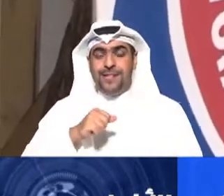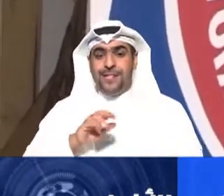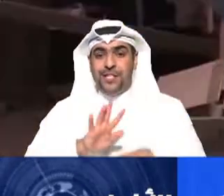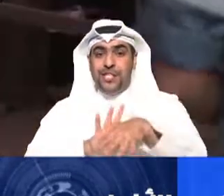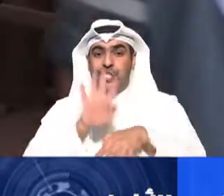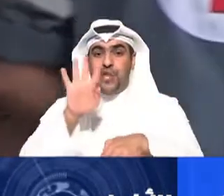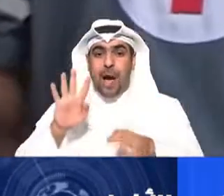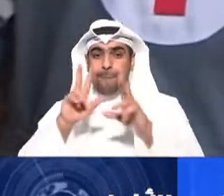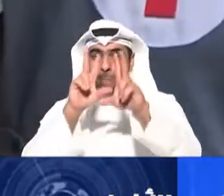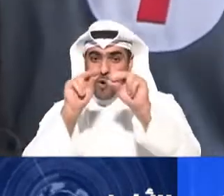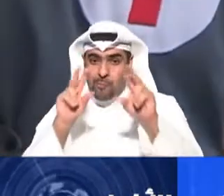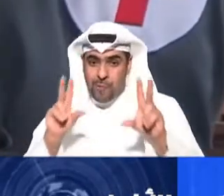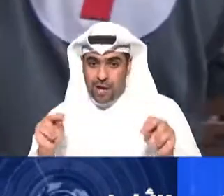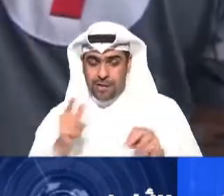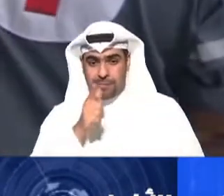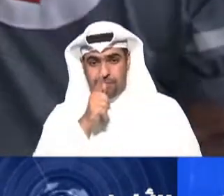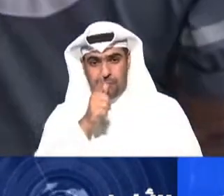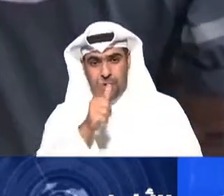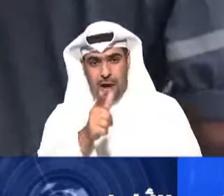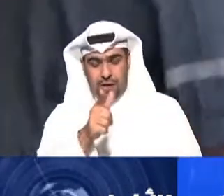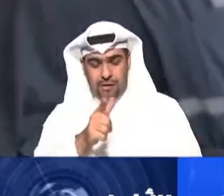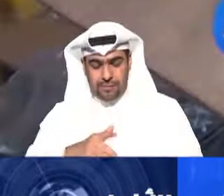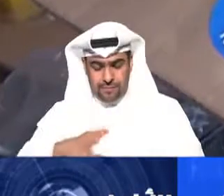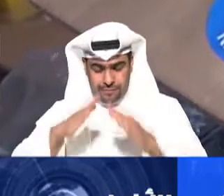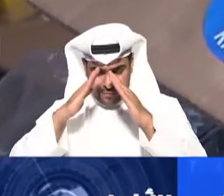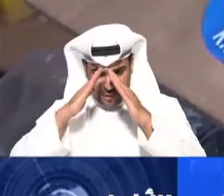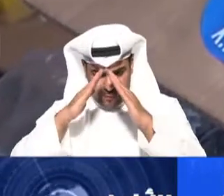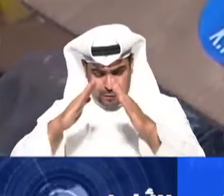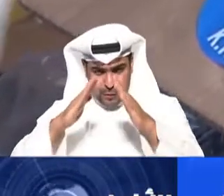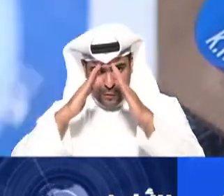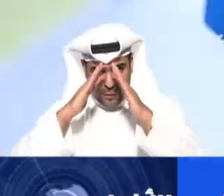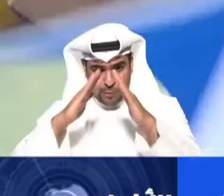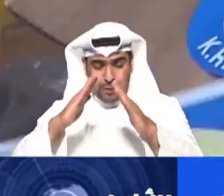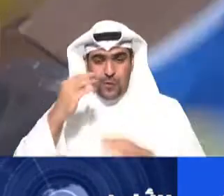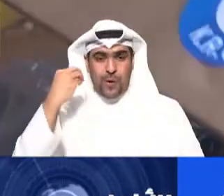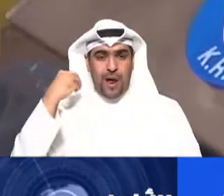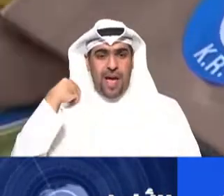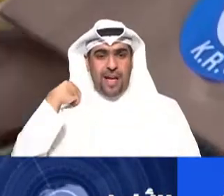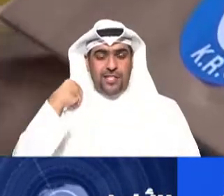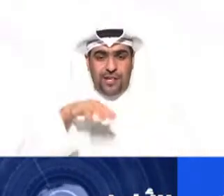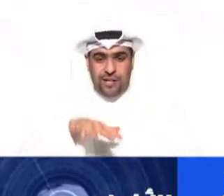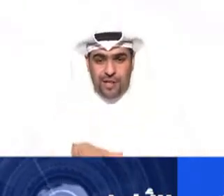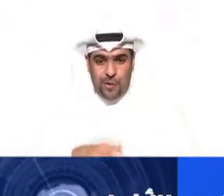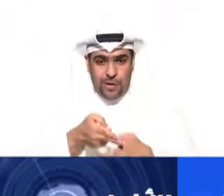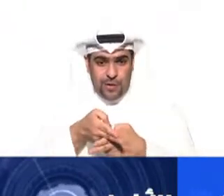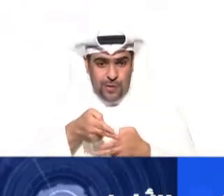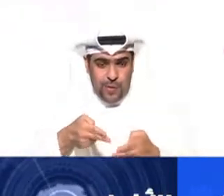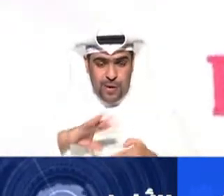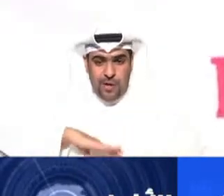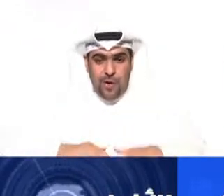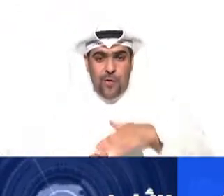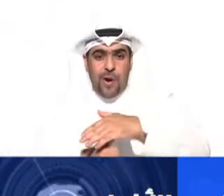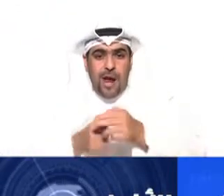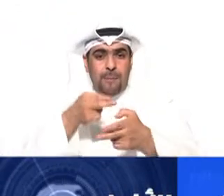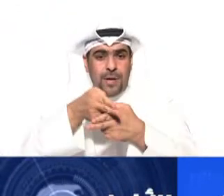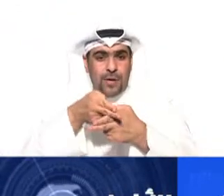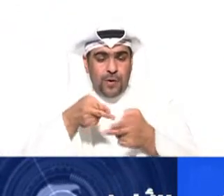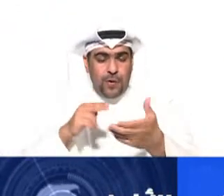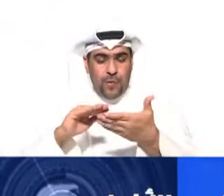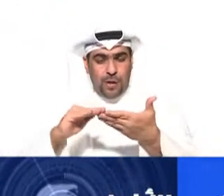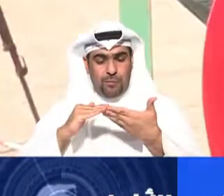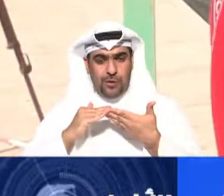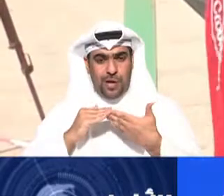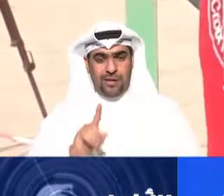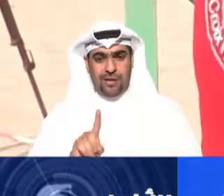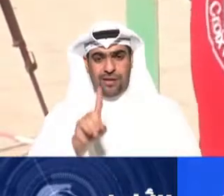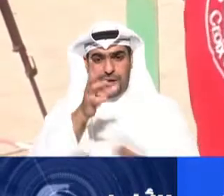الإنساني ولقائد العمل الإنساني حضرة صاحب السمو الشيخ صباح الأحمد الجابر الصباح أمير البلاد حفظه